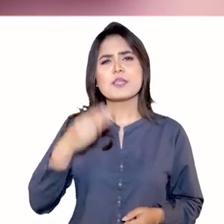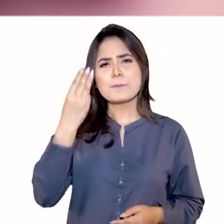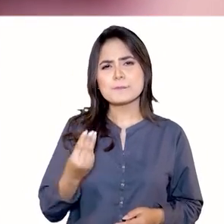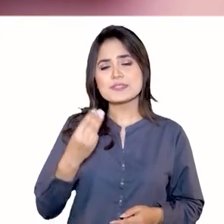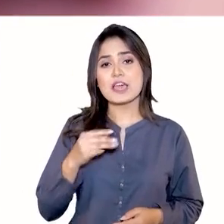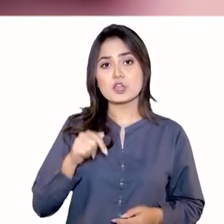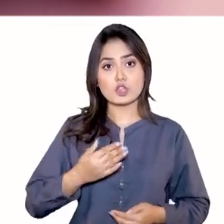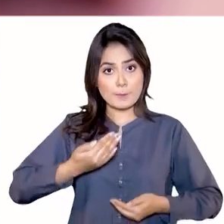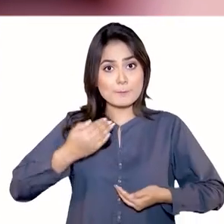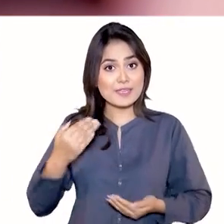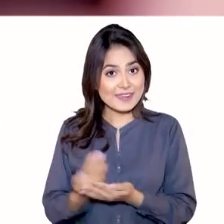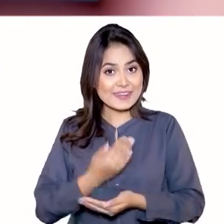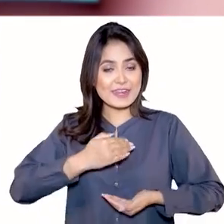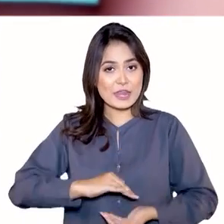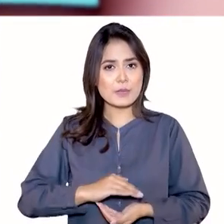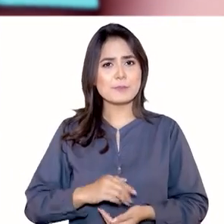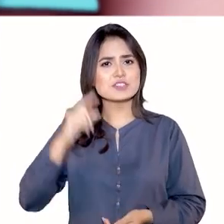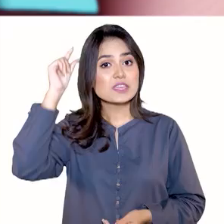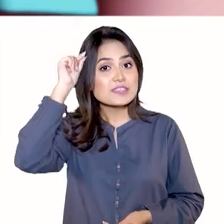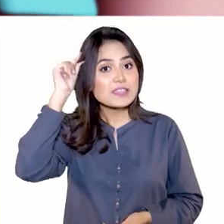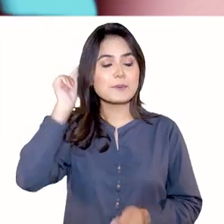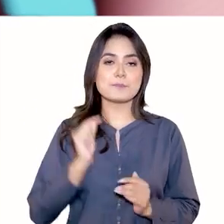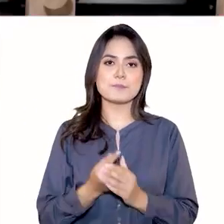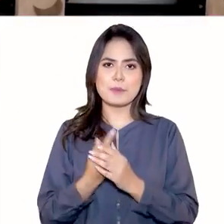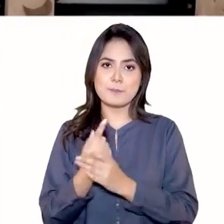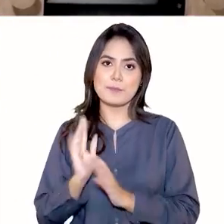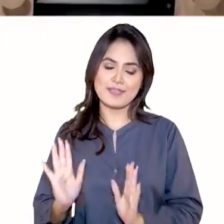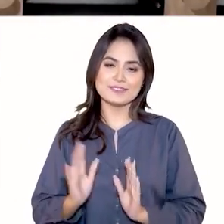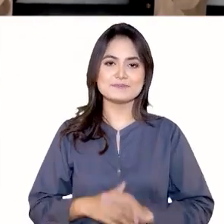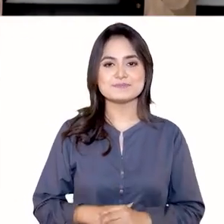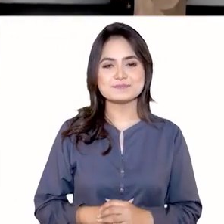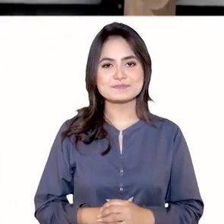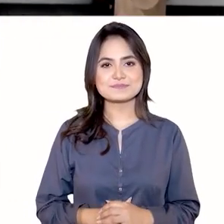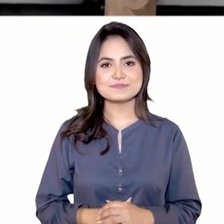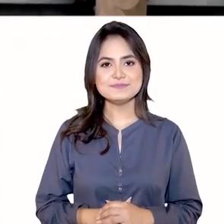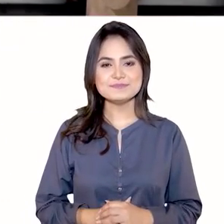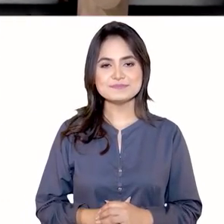बच्चों में जिस्म के दीगर हिस्सों के बजाय सिर्फ सर पर बाल होते हैं।